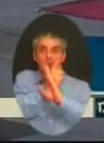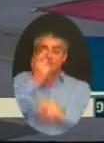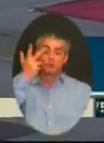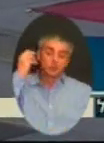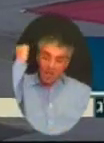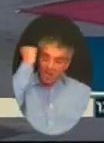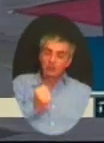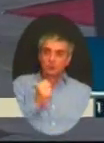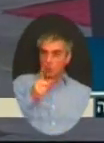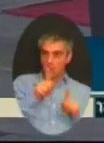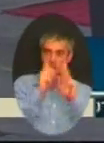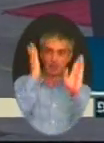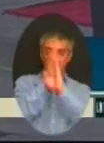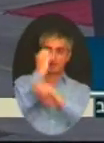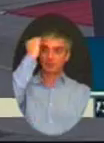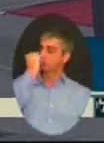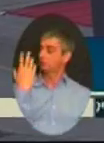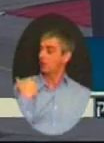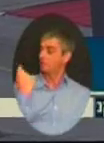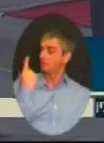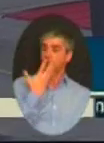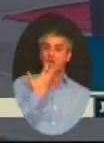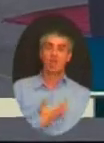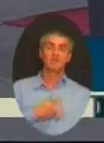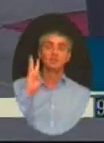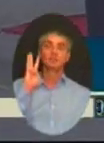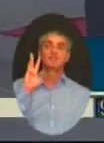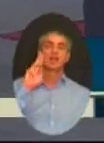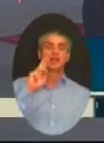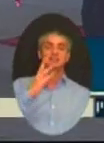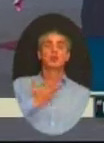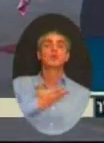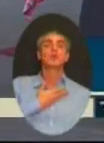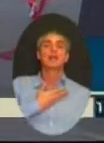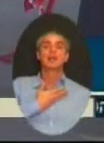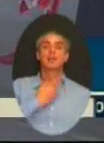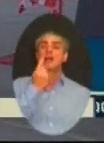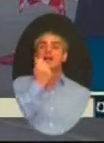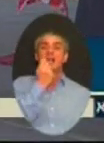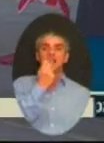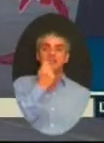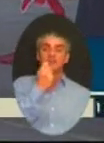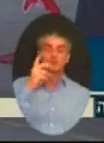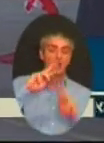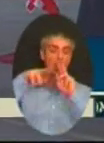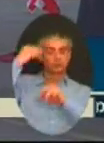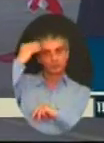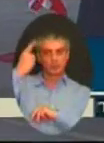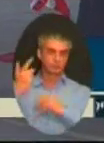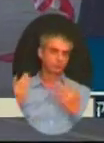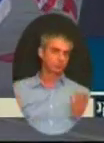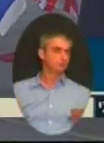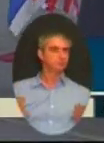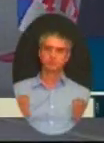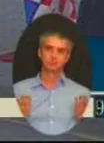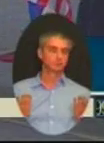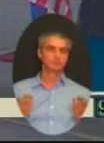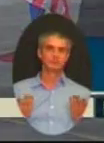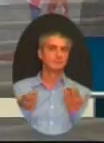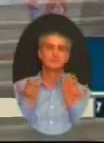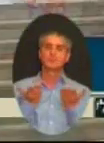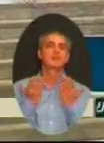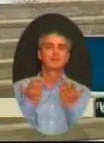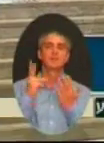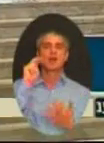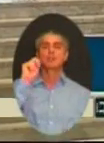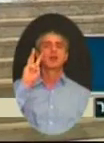שהרגו אותו מחבל שרצח לפני שבוע את הרב שבח רזיאל, יקבל כסף מהרשות הפלסטינית. אז עכשיו, מה